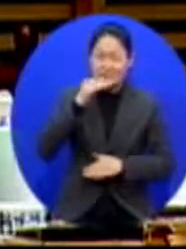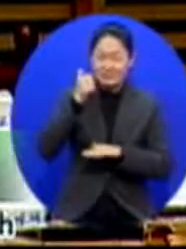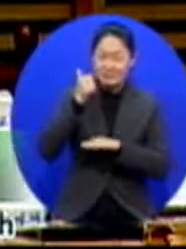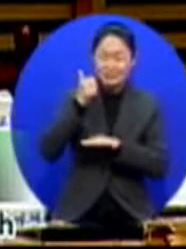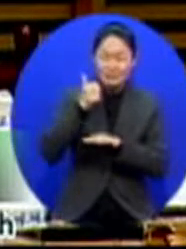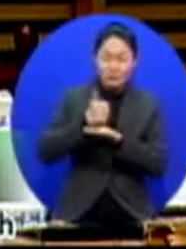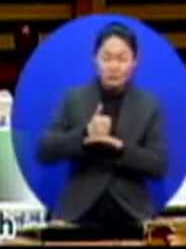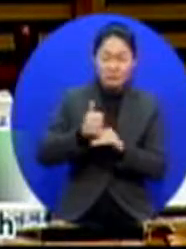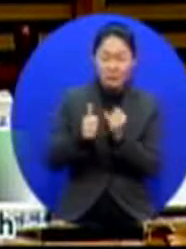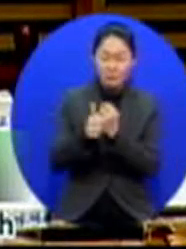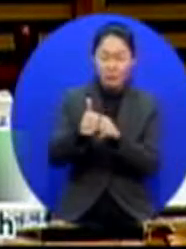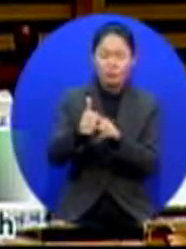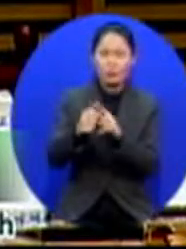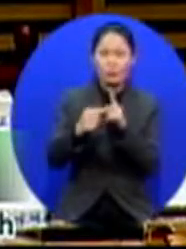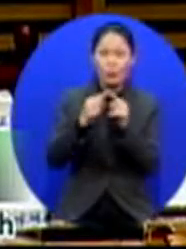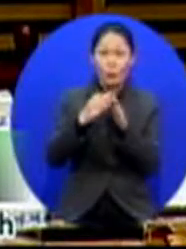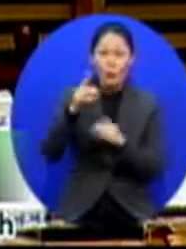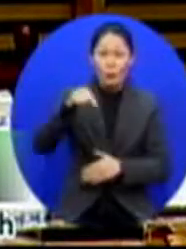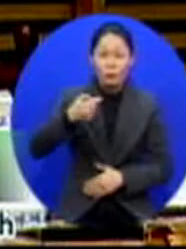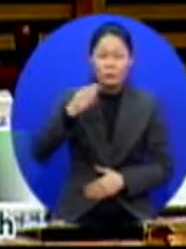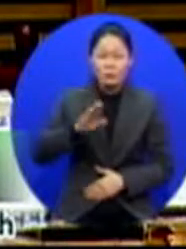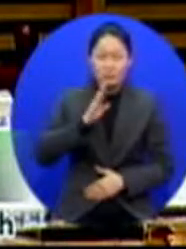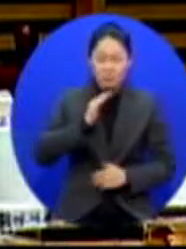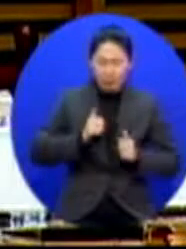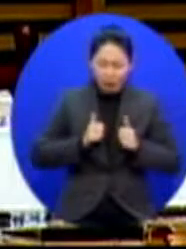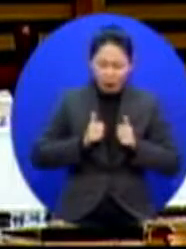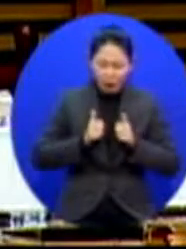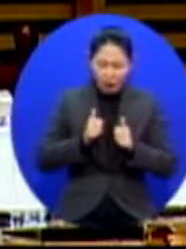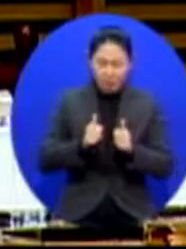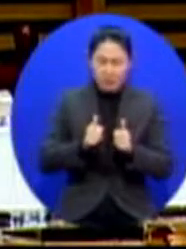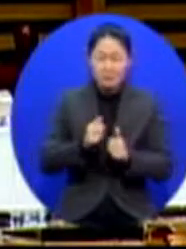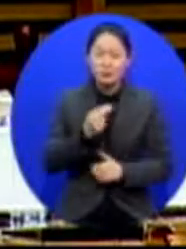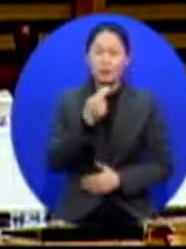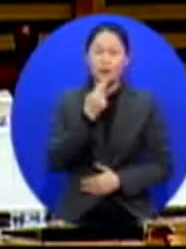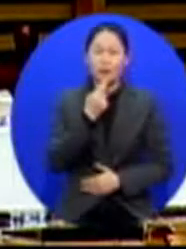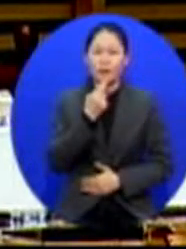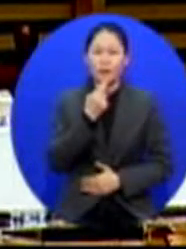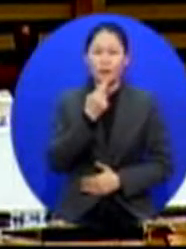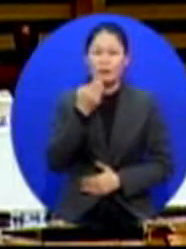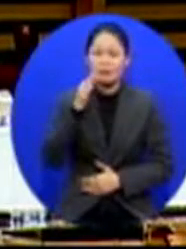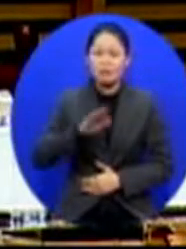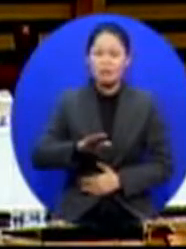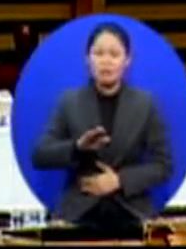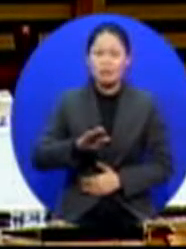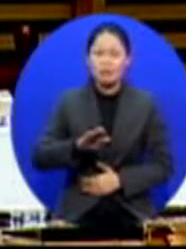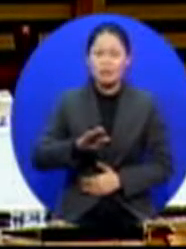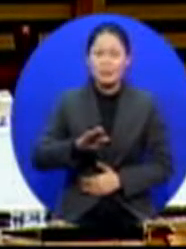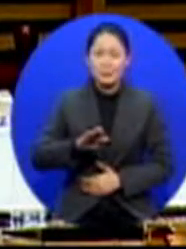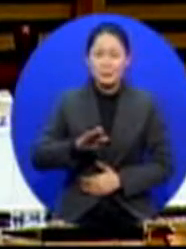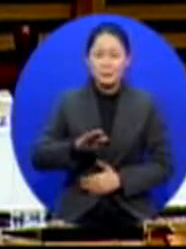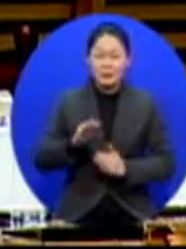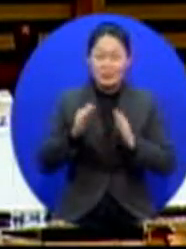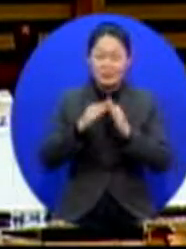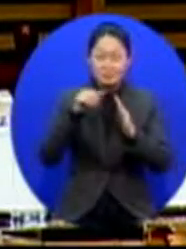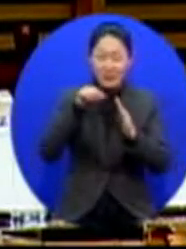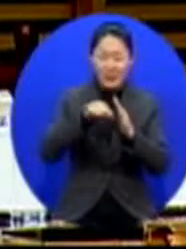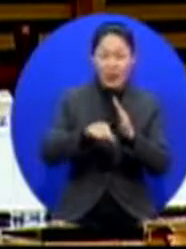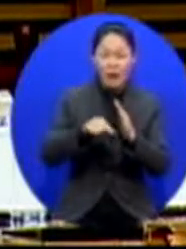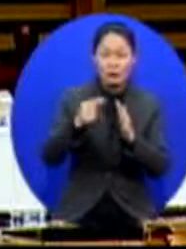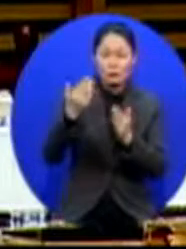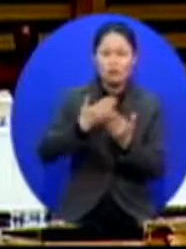됐는데 열심히 더 무지 생기지 를 않는 겁니다 그래서 심방을 꼭 와주셔서